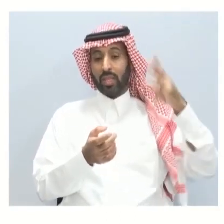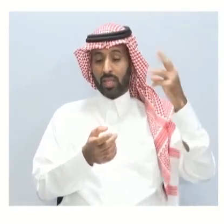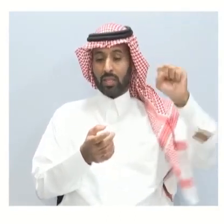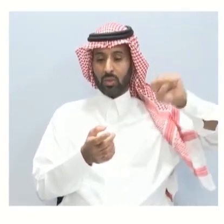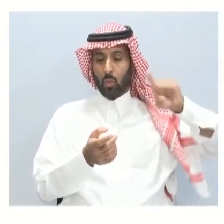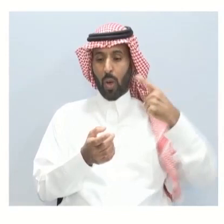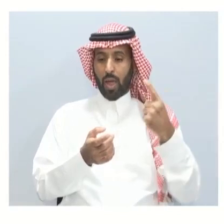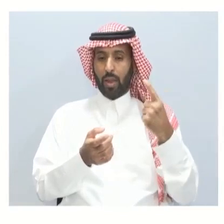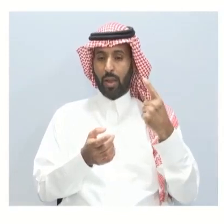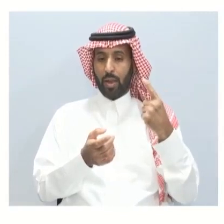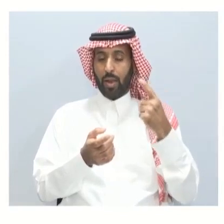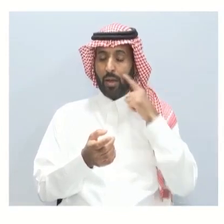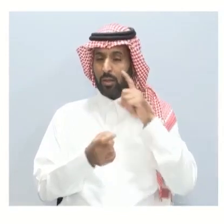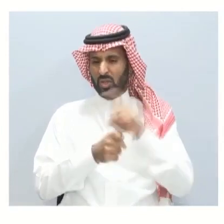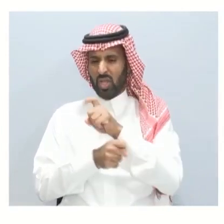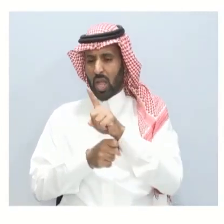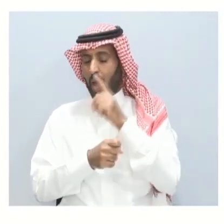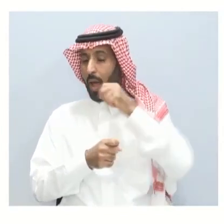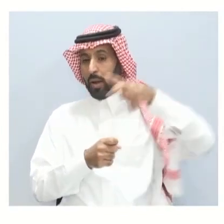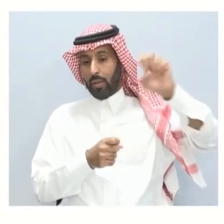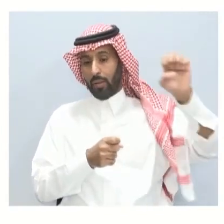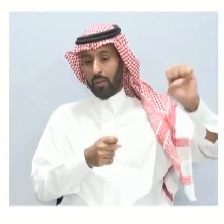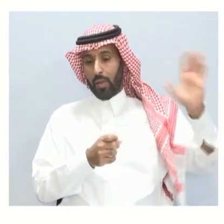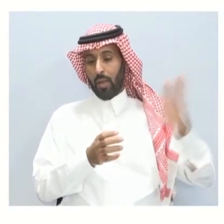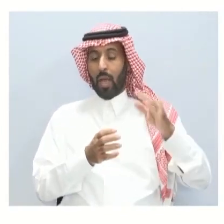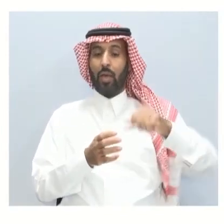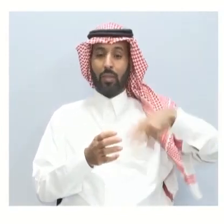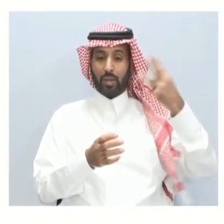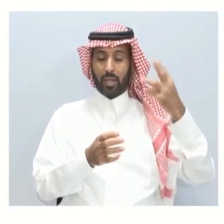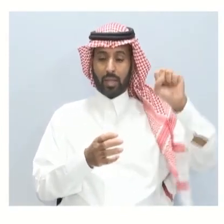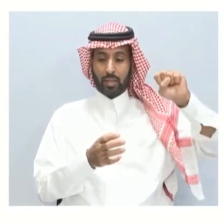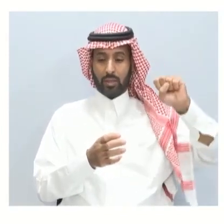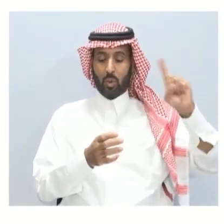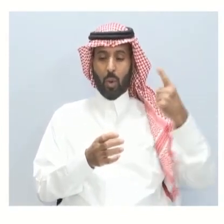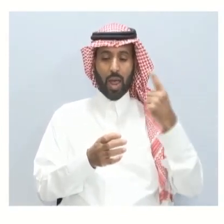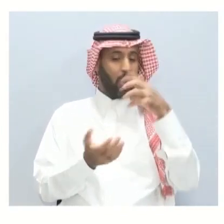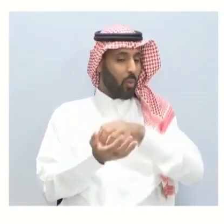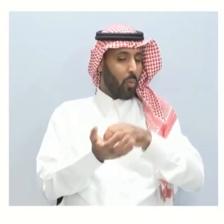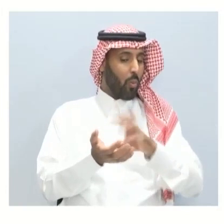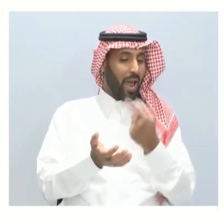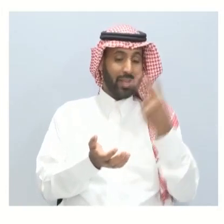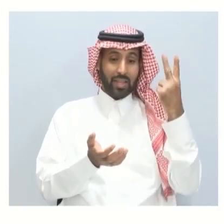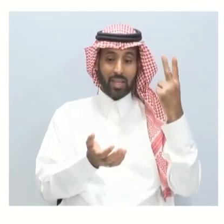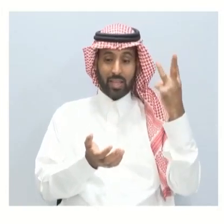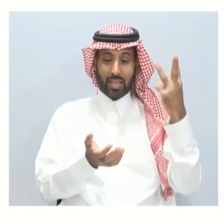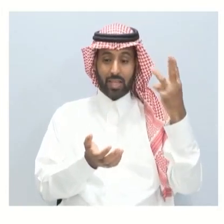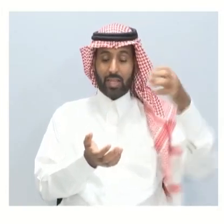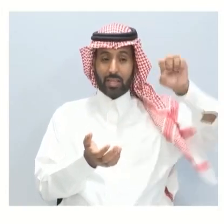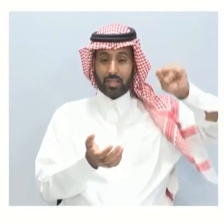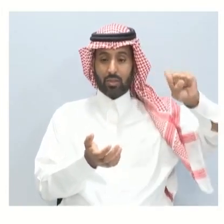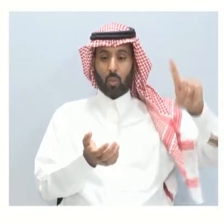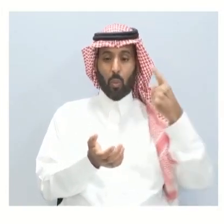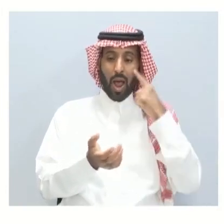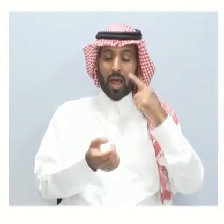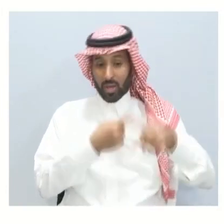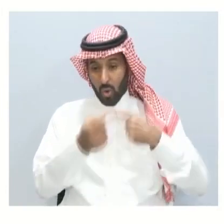طبعا باستخدام الغاز النبيل نيون بعدين 3 اس 1 اذا اين يقع 3 اس 1 اذا في